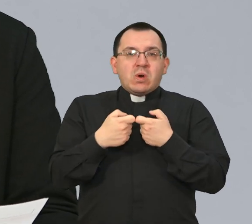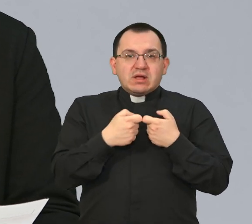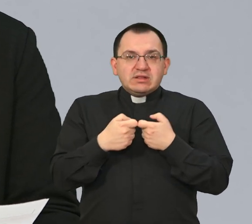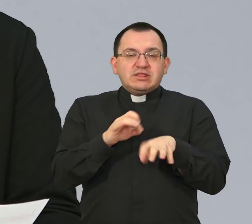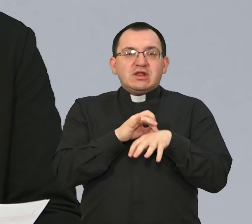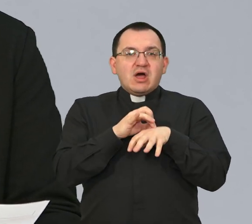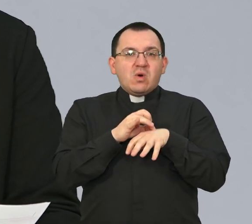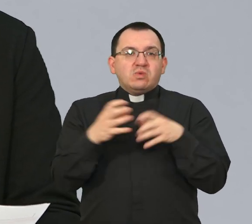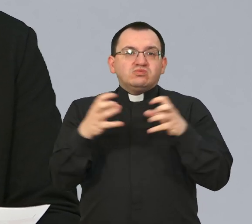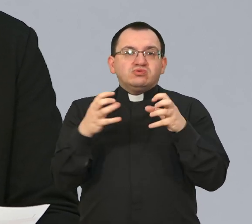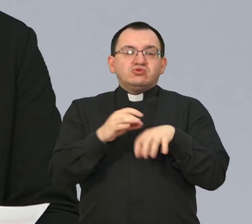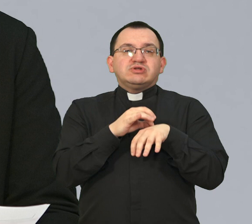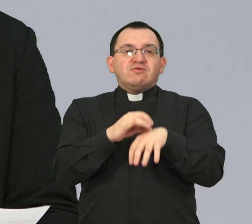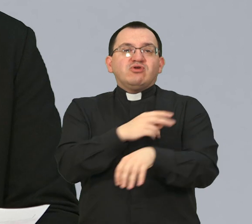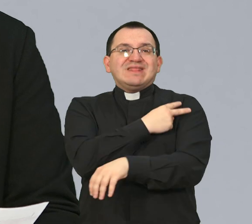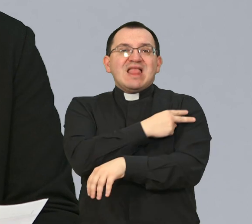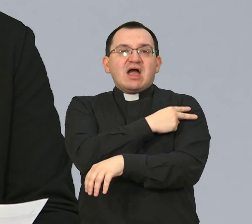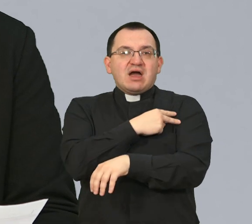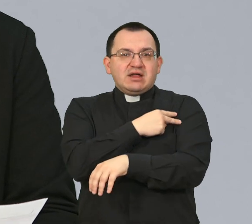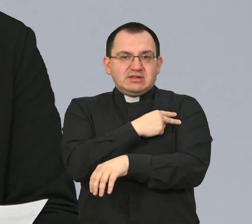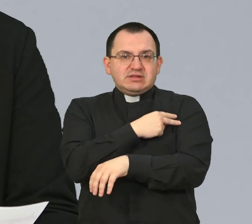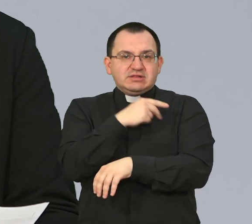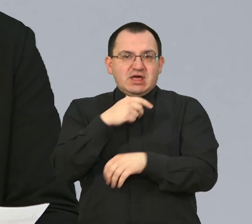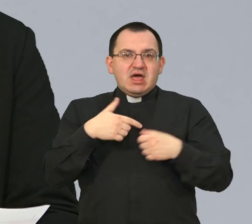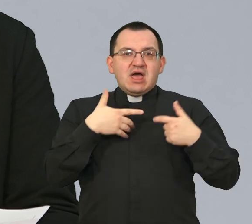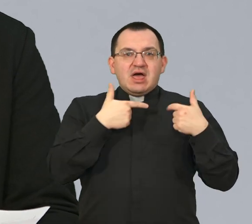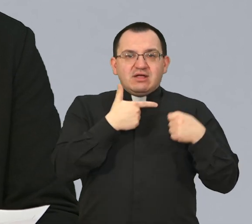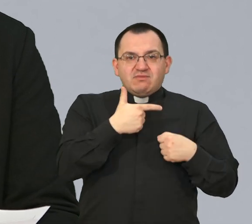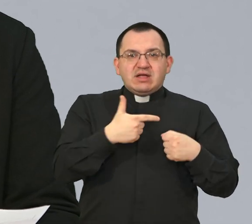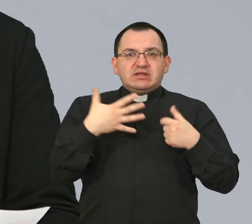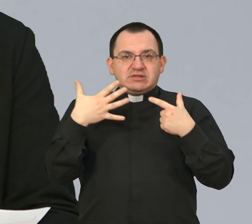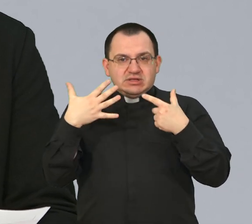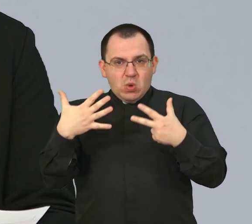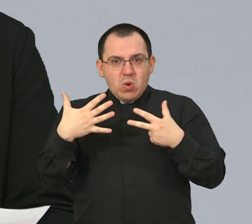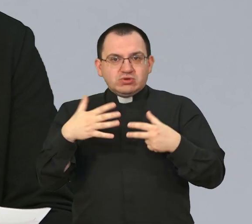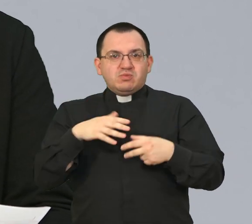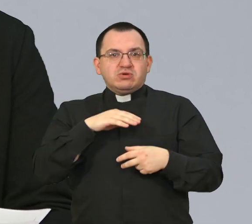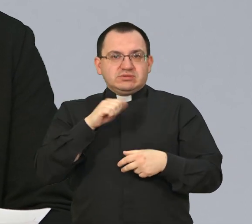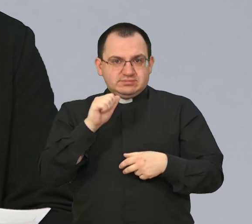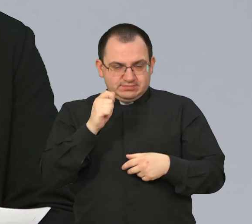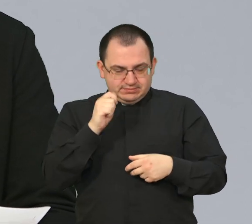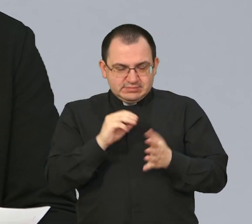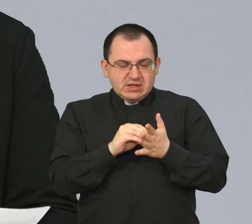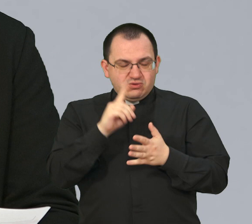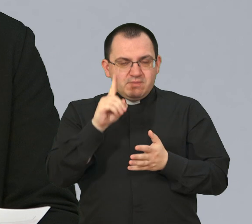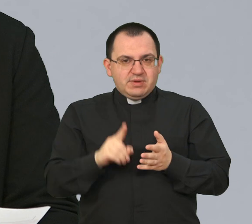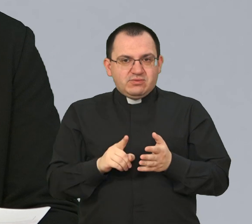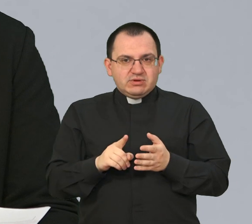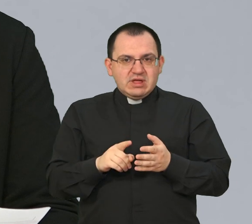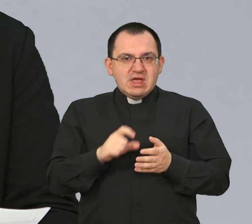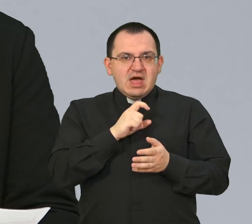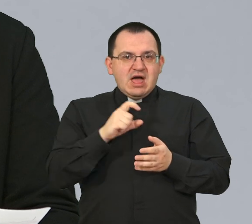suradnika župnih Caritasa u subotu 28. siječnja, kada je okupljenima velečasni Leonardo Šardi održao predavanje na